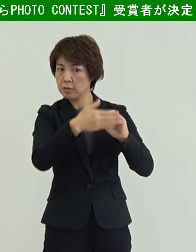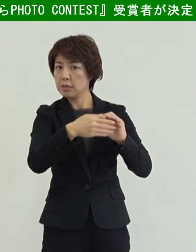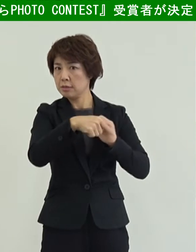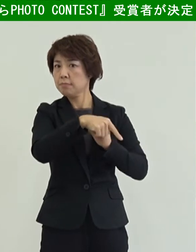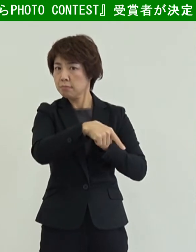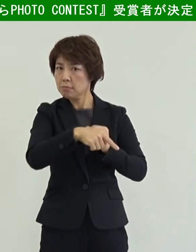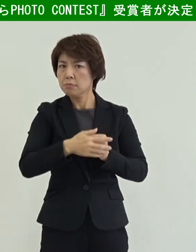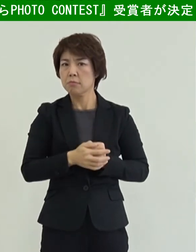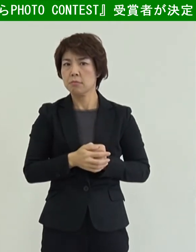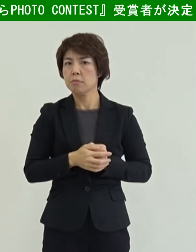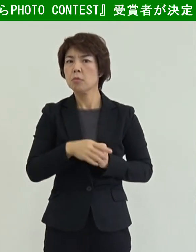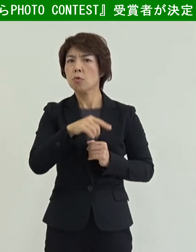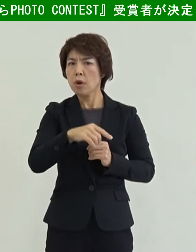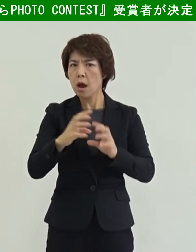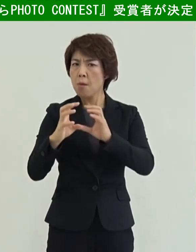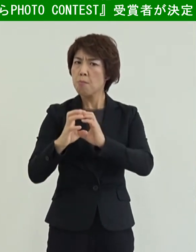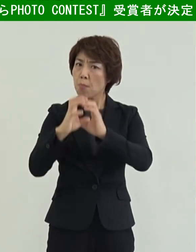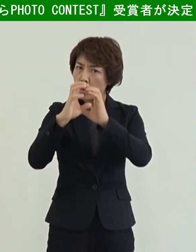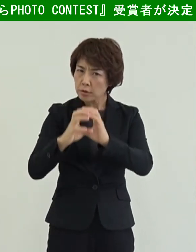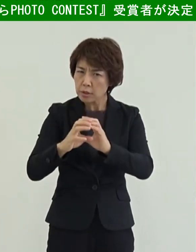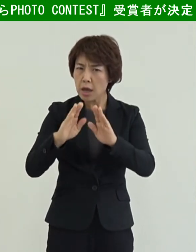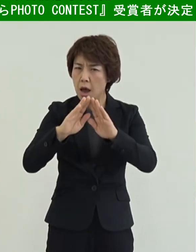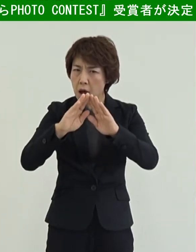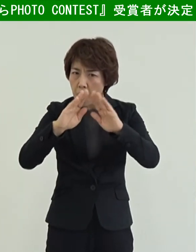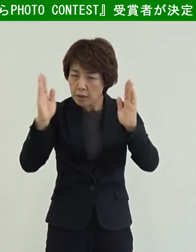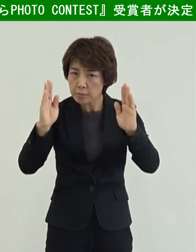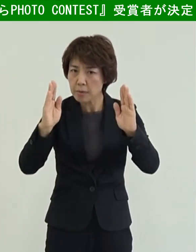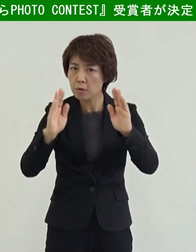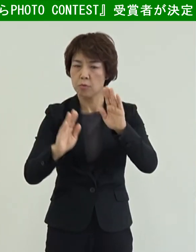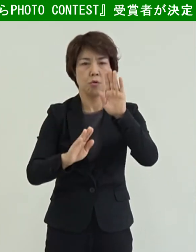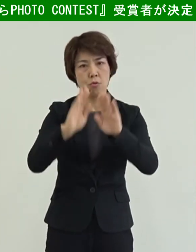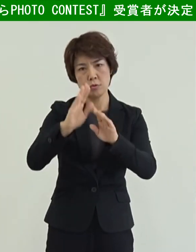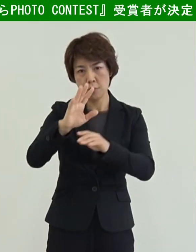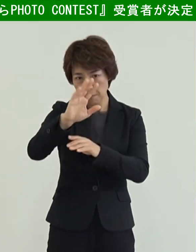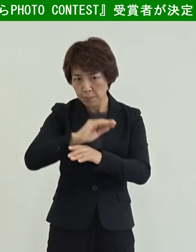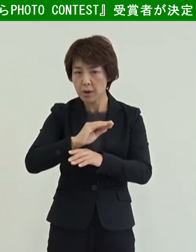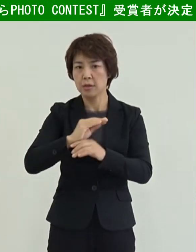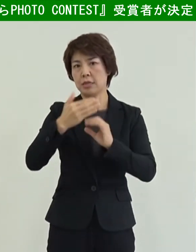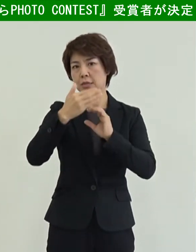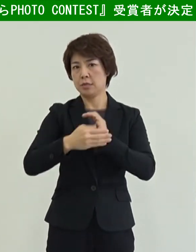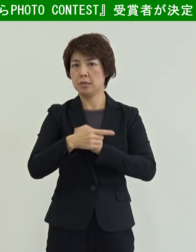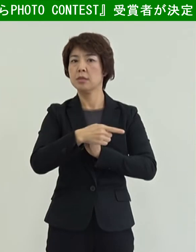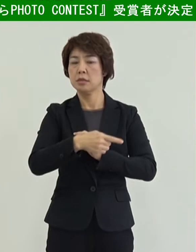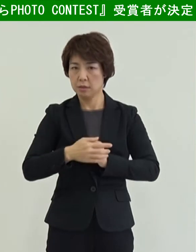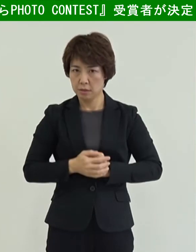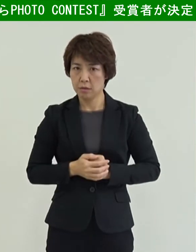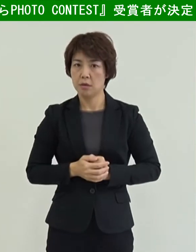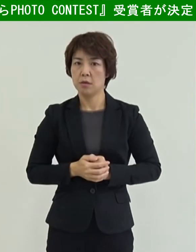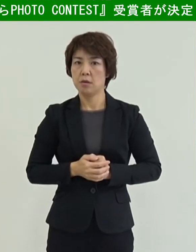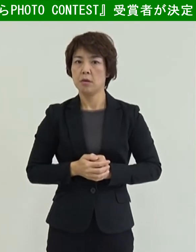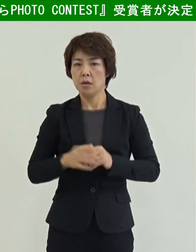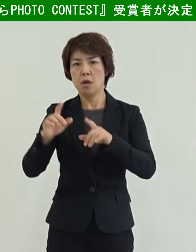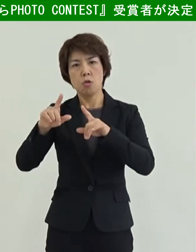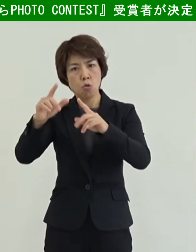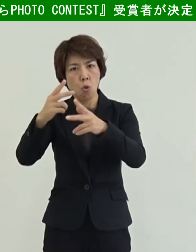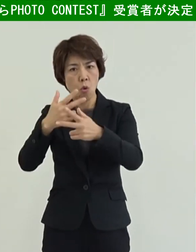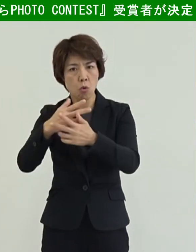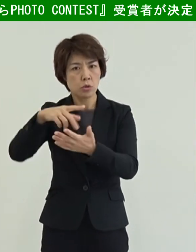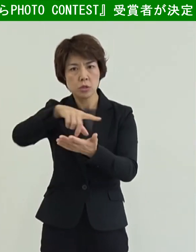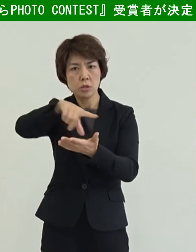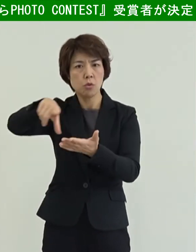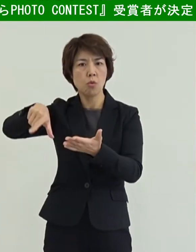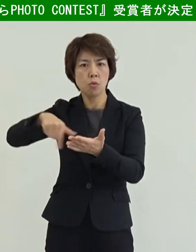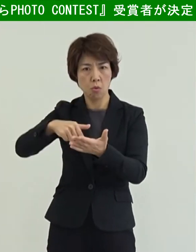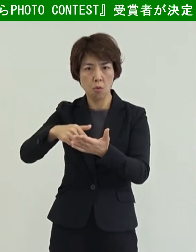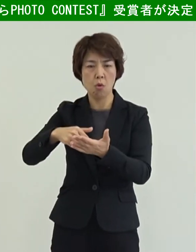祭りの一つの女将の写真でもあるんですが逆東北地方の被災